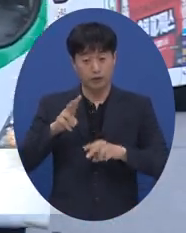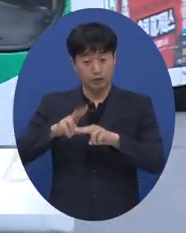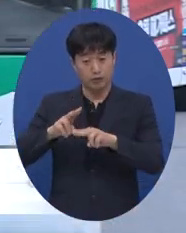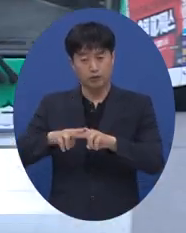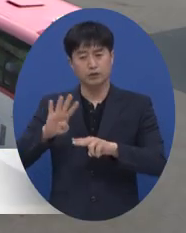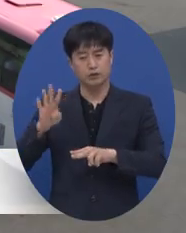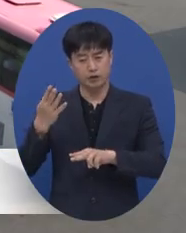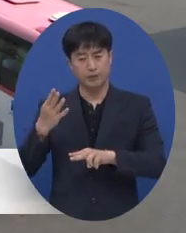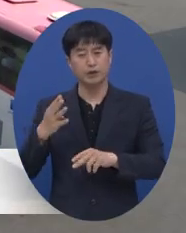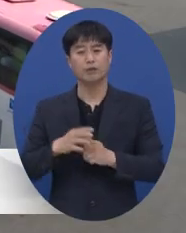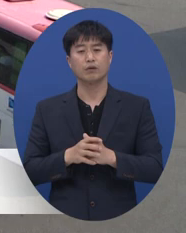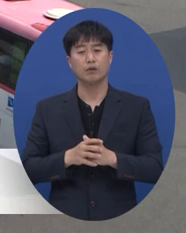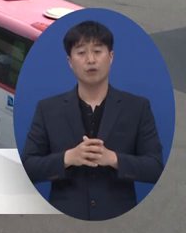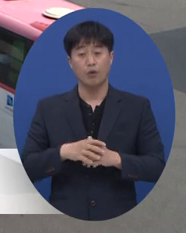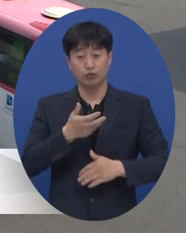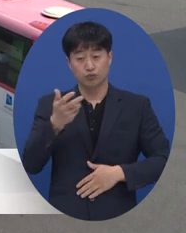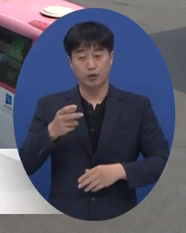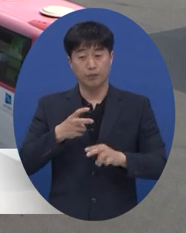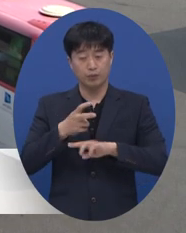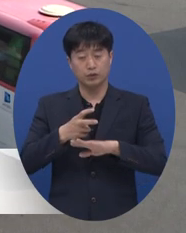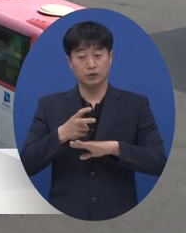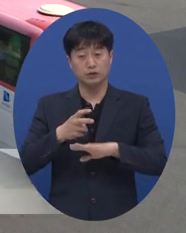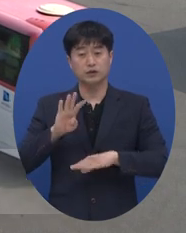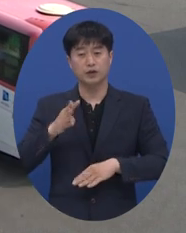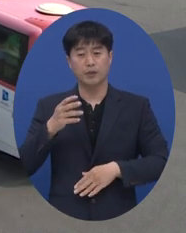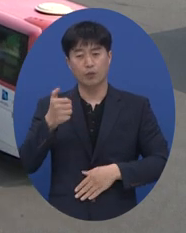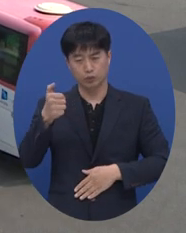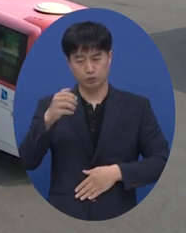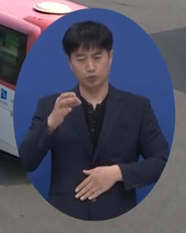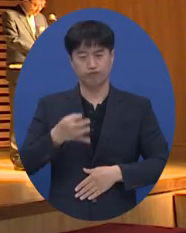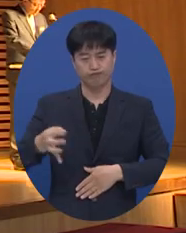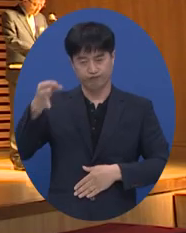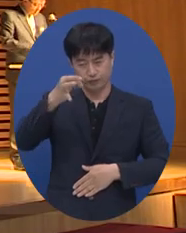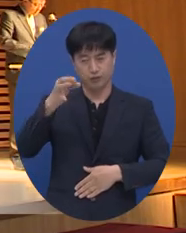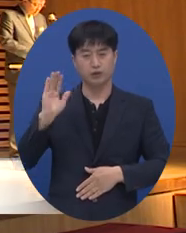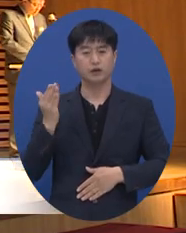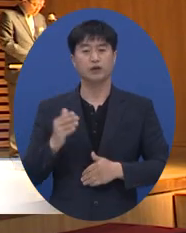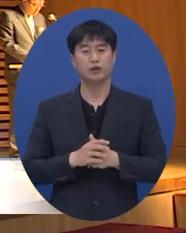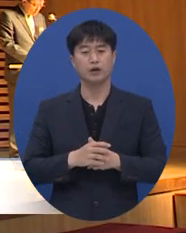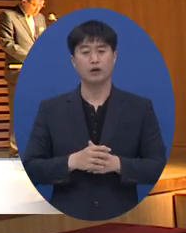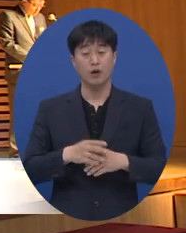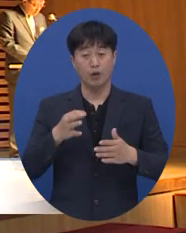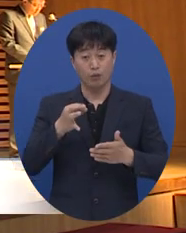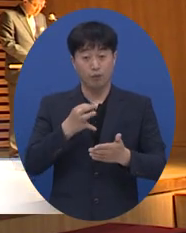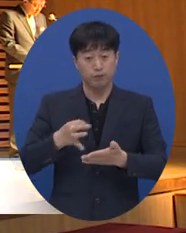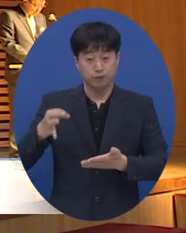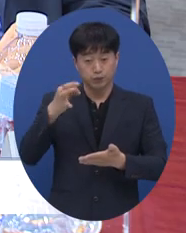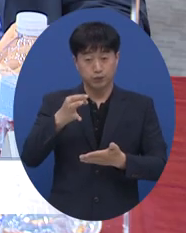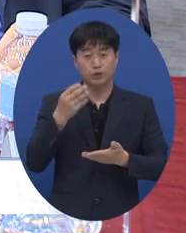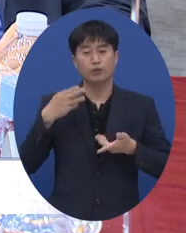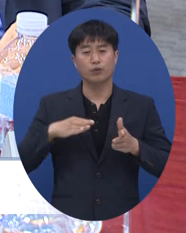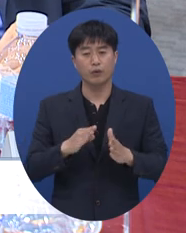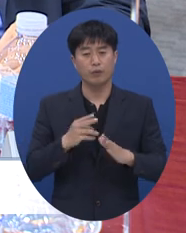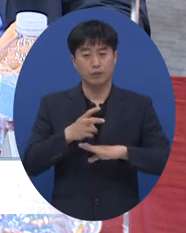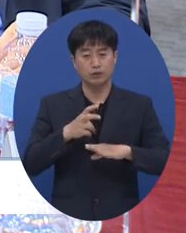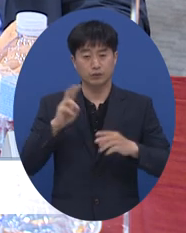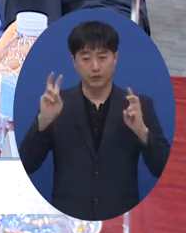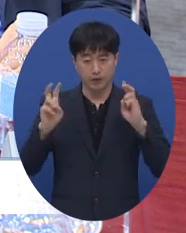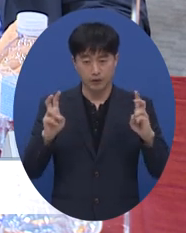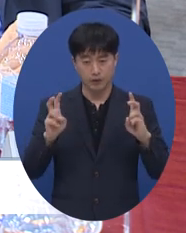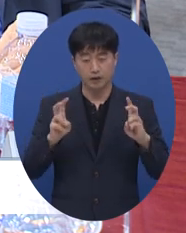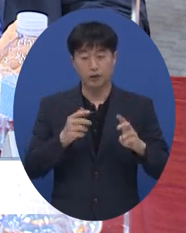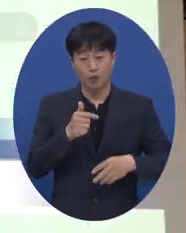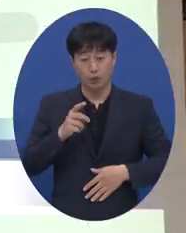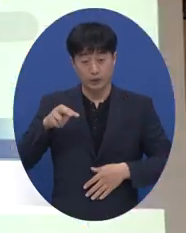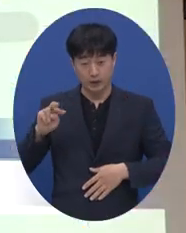형은 400원 순환버스 는 450원 울음 니다 요금 인상에 따라 경기도가 버스 업체 노사와 함께